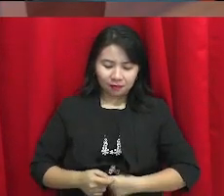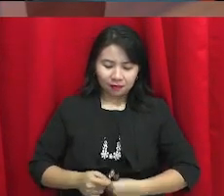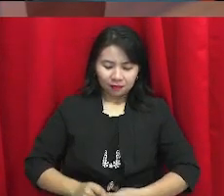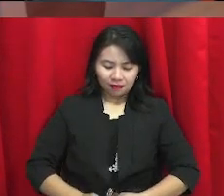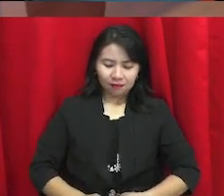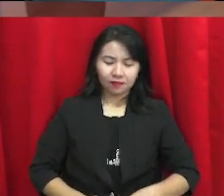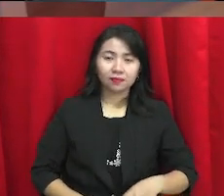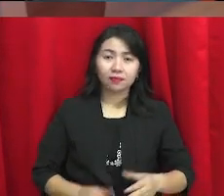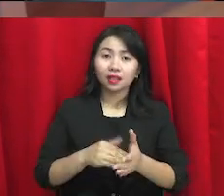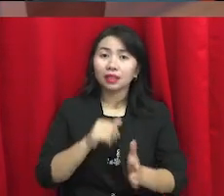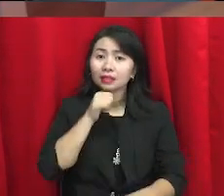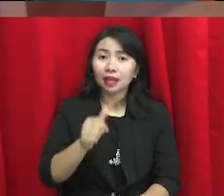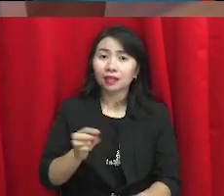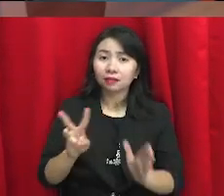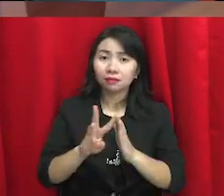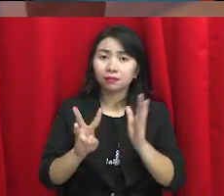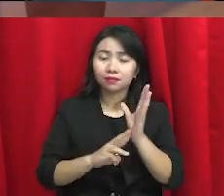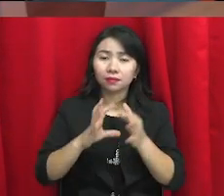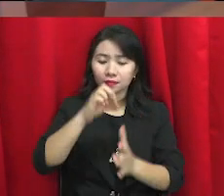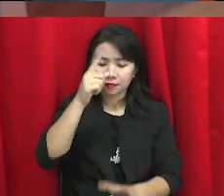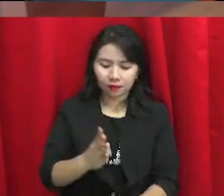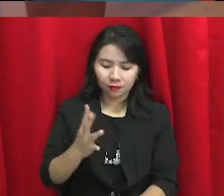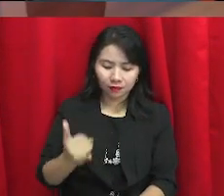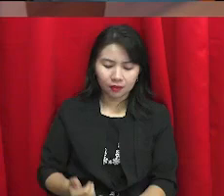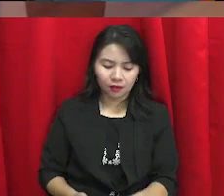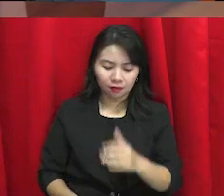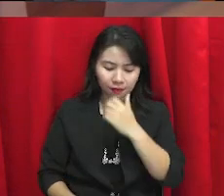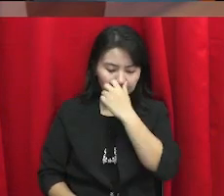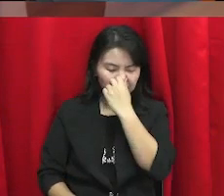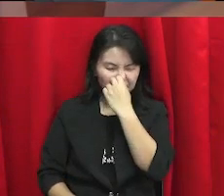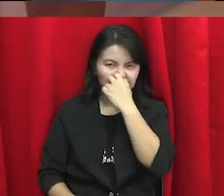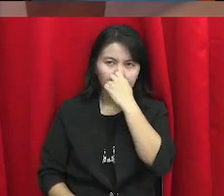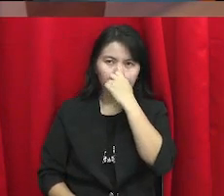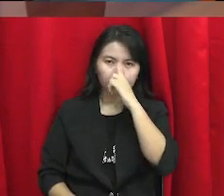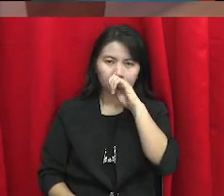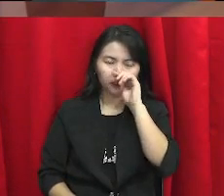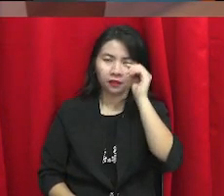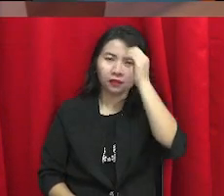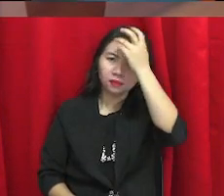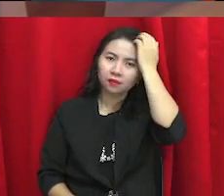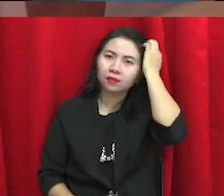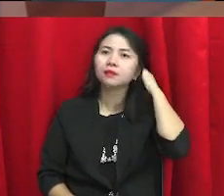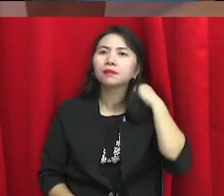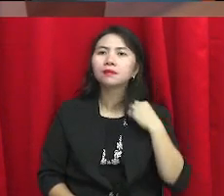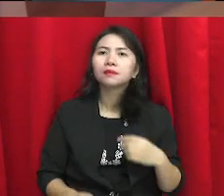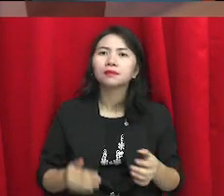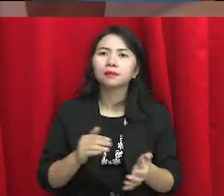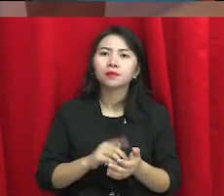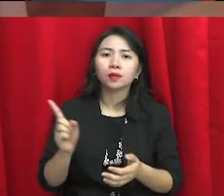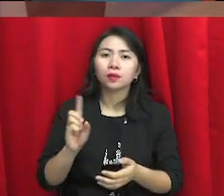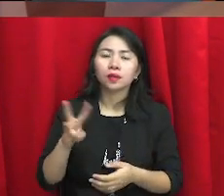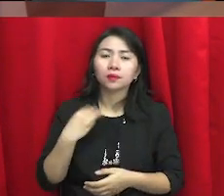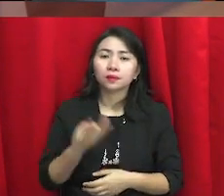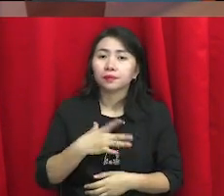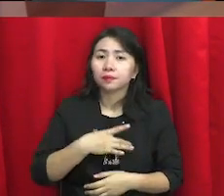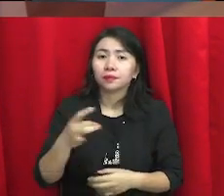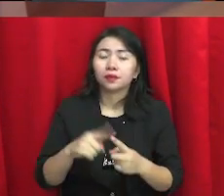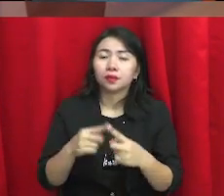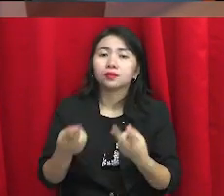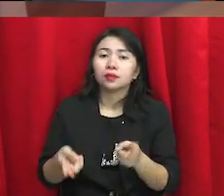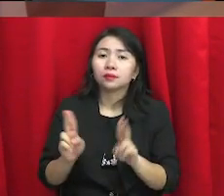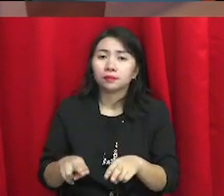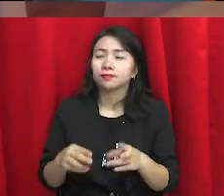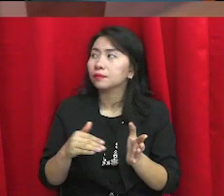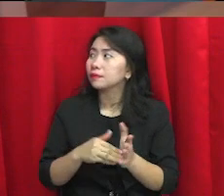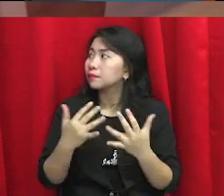nga kasi will na Diyos eh. You see? Kaya, aminsan kasi, ang ayaw na, ang gusto natin mangyari, pilit natin, maging will na Diyos,